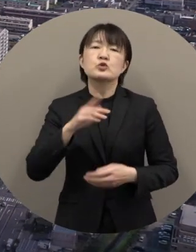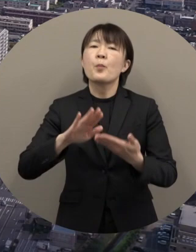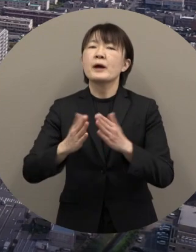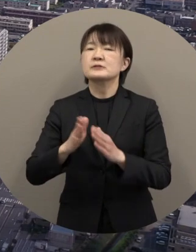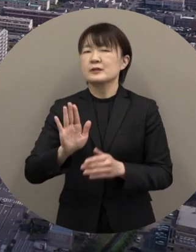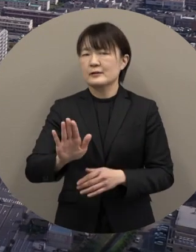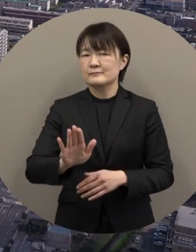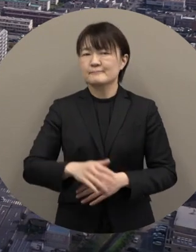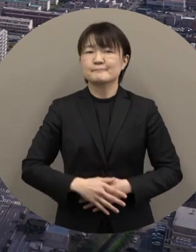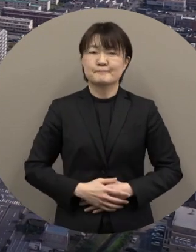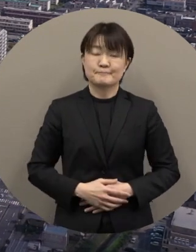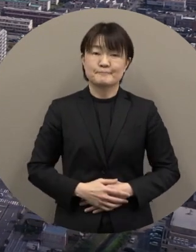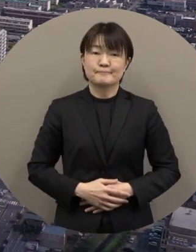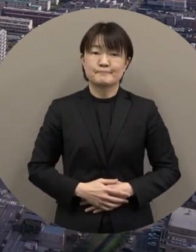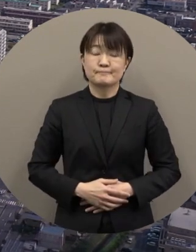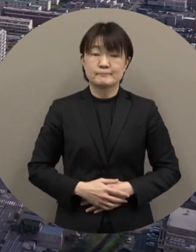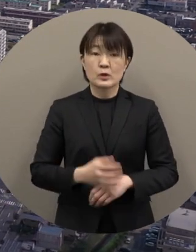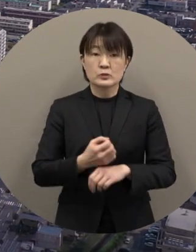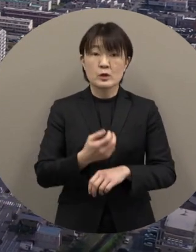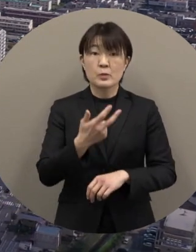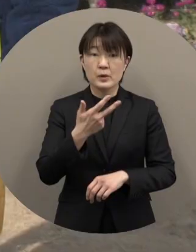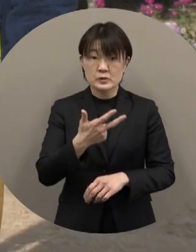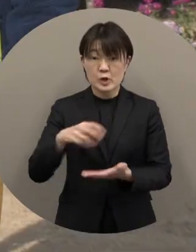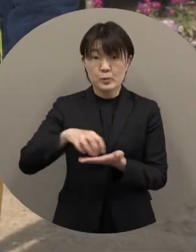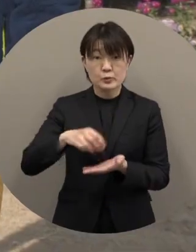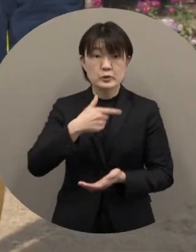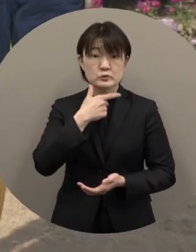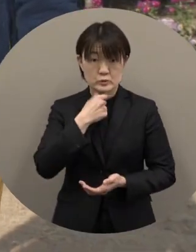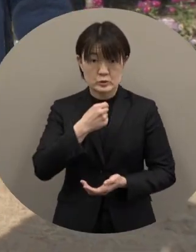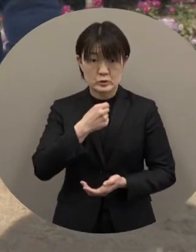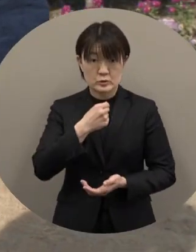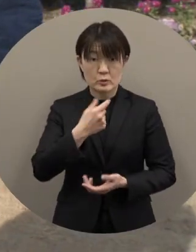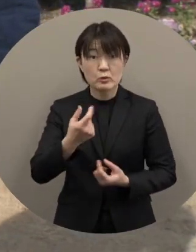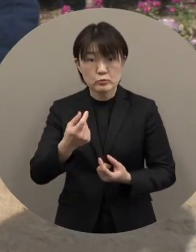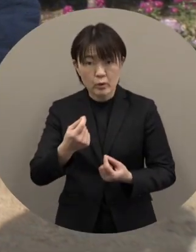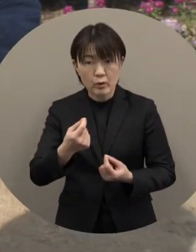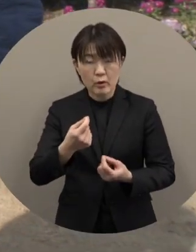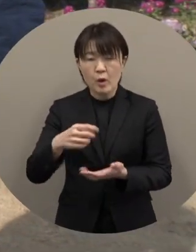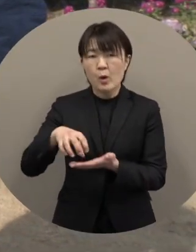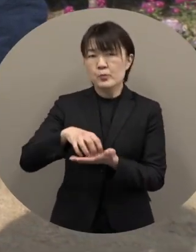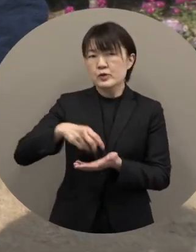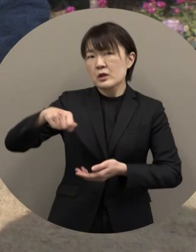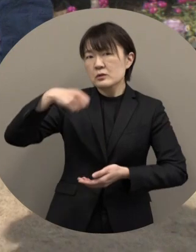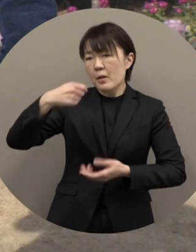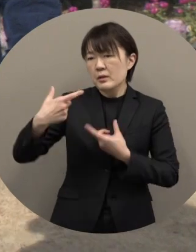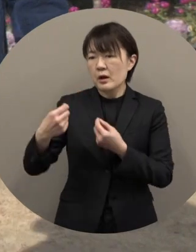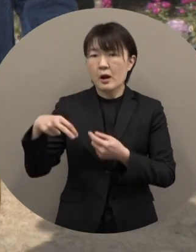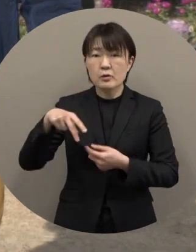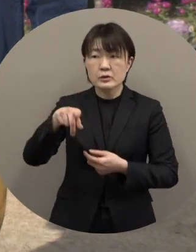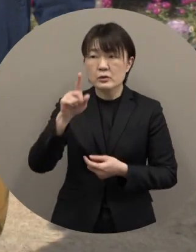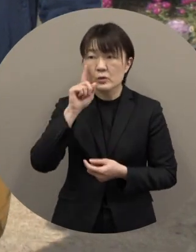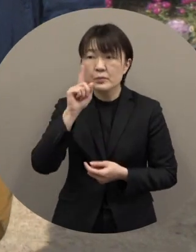すごいね、 埼玉市プリン好きなんだね。 確かにプリン食べながら歩いてる人よく見るかも。